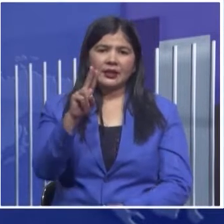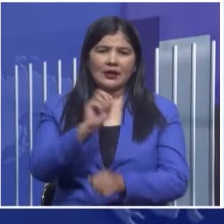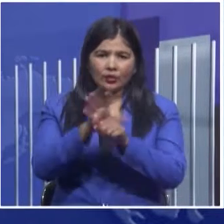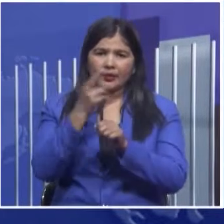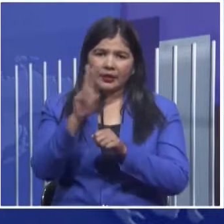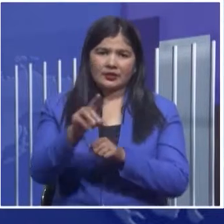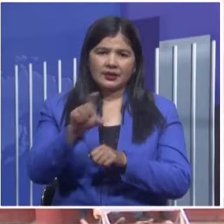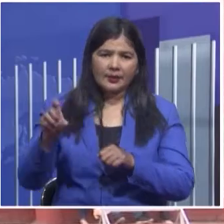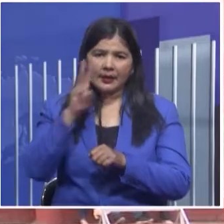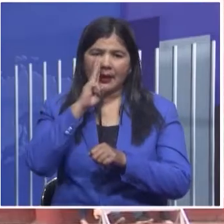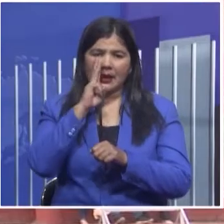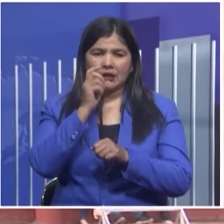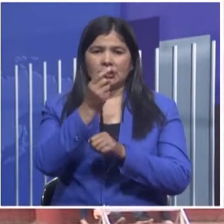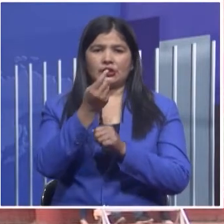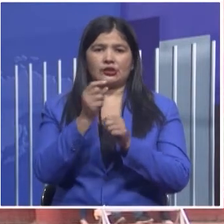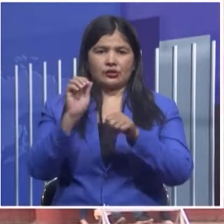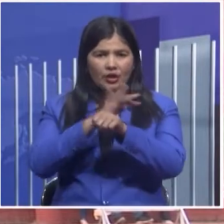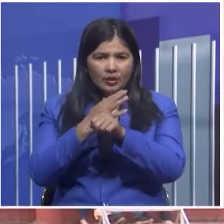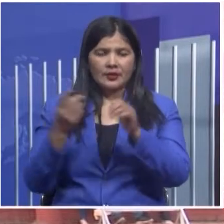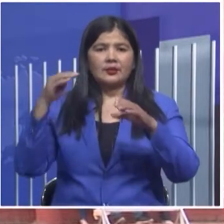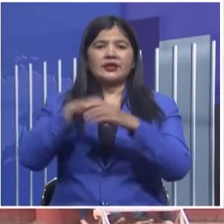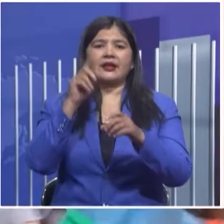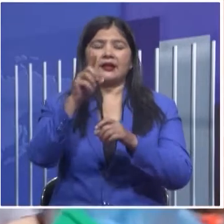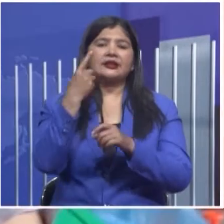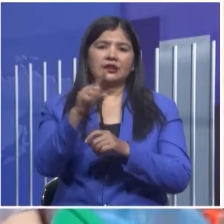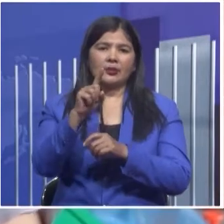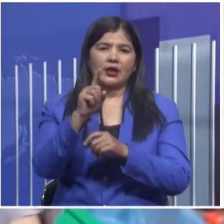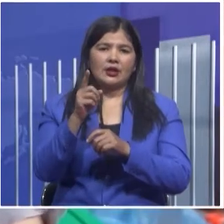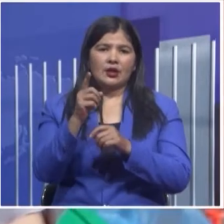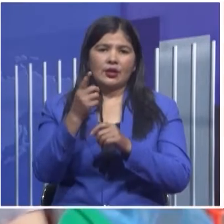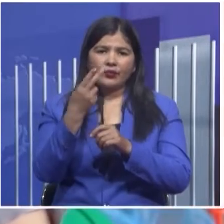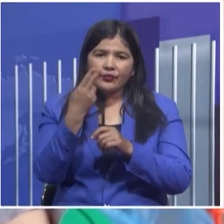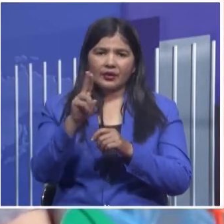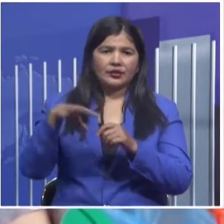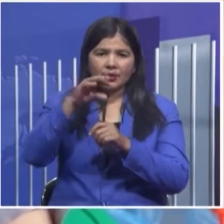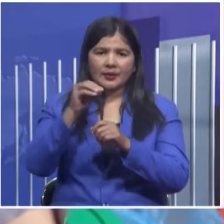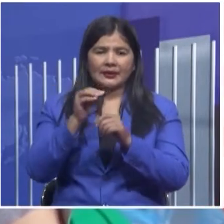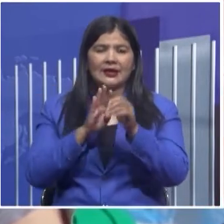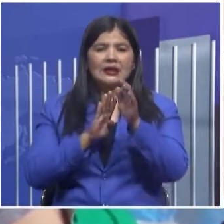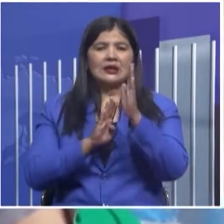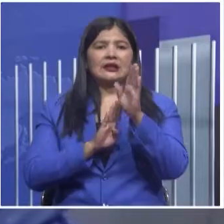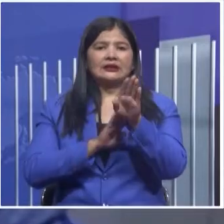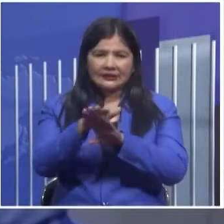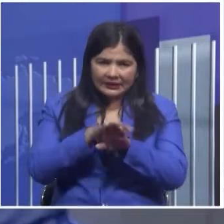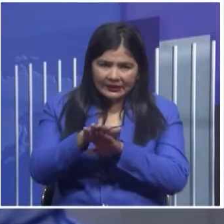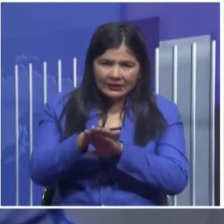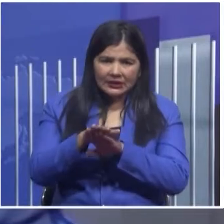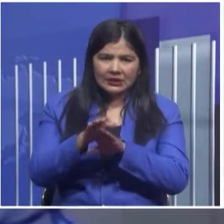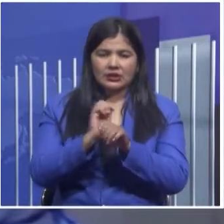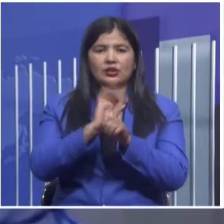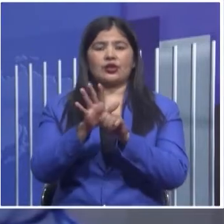यो नेपालमा कोरोना संक्रमण भित्रिए यता एकै दिनमा पुष्टि भएको सबैभन्दा धेरै संक्रमितको संख्या हो।